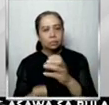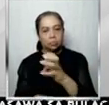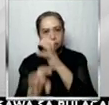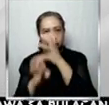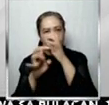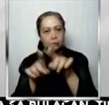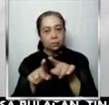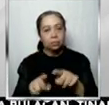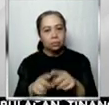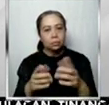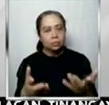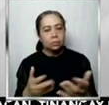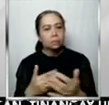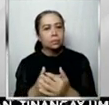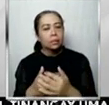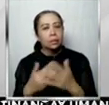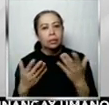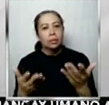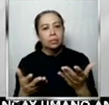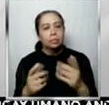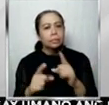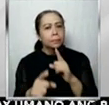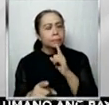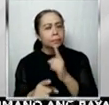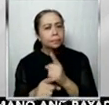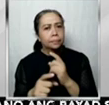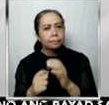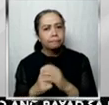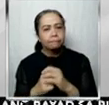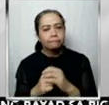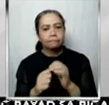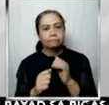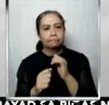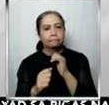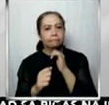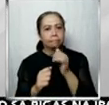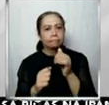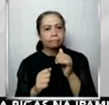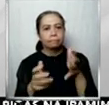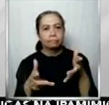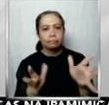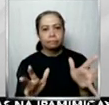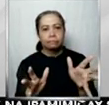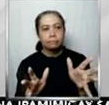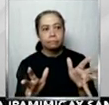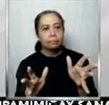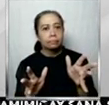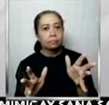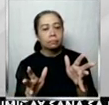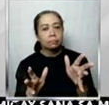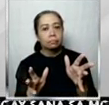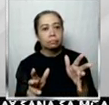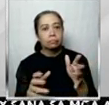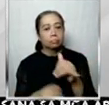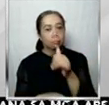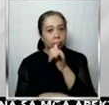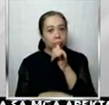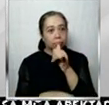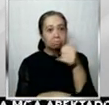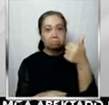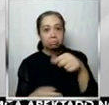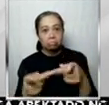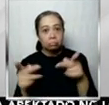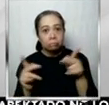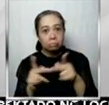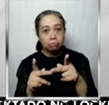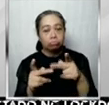ito. Ito ay talagang hindi namin sila pinapayagan na uminom kahit doon sa